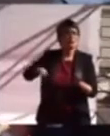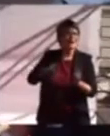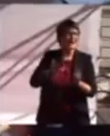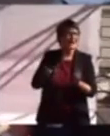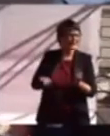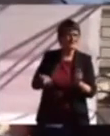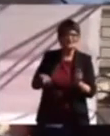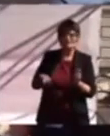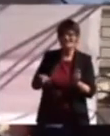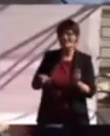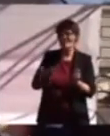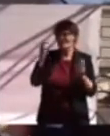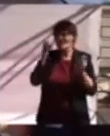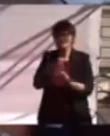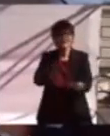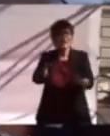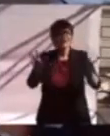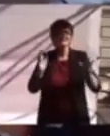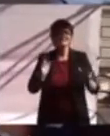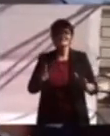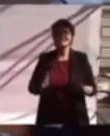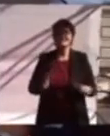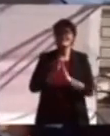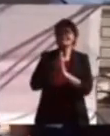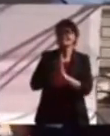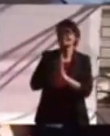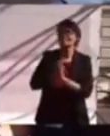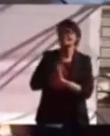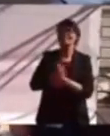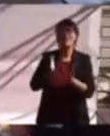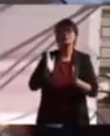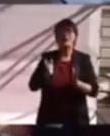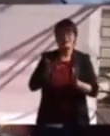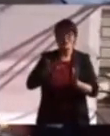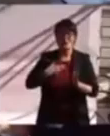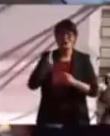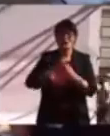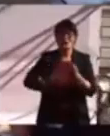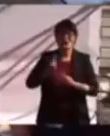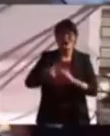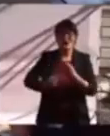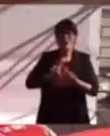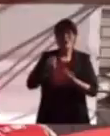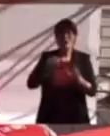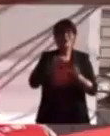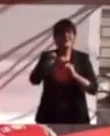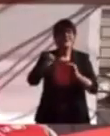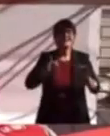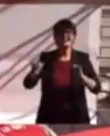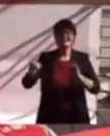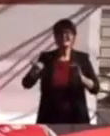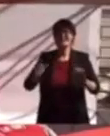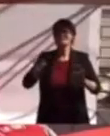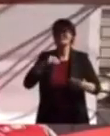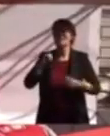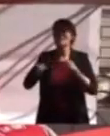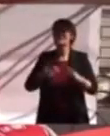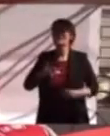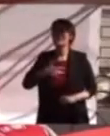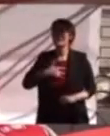ancora e che questo della distanza fisica delle mascherine la schiena e un comportamento etico di rispetto di